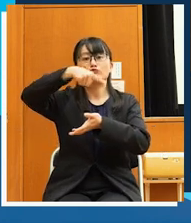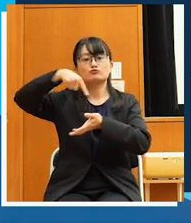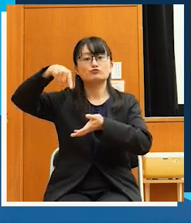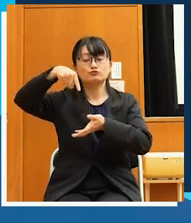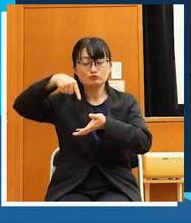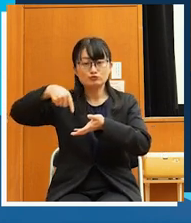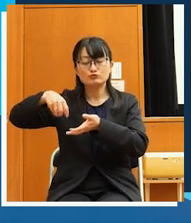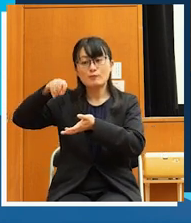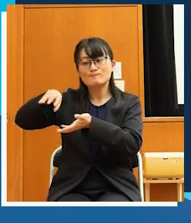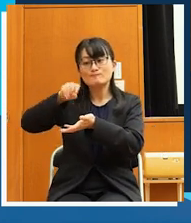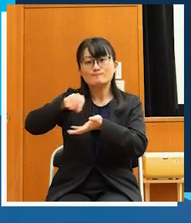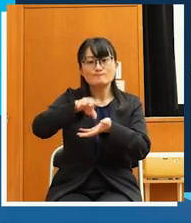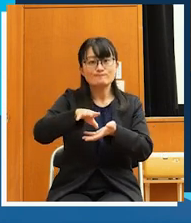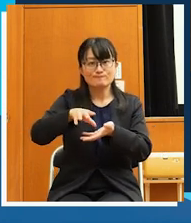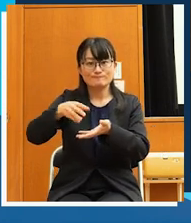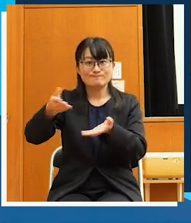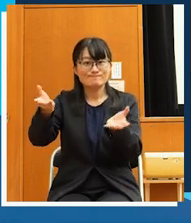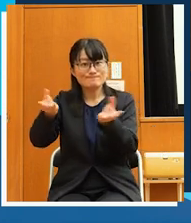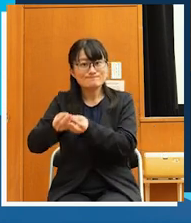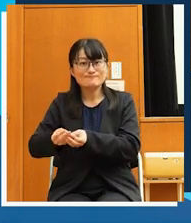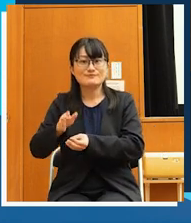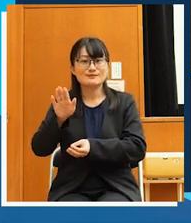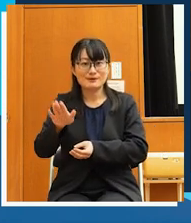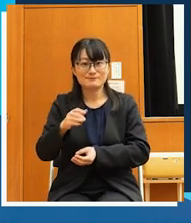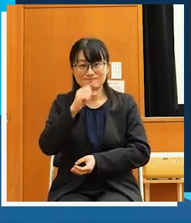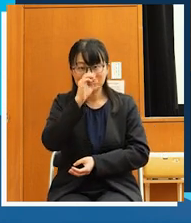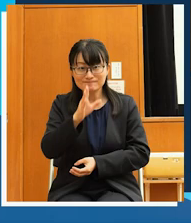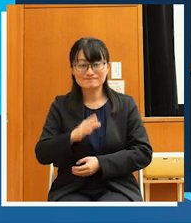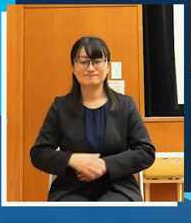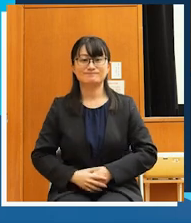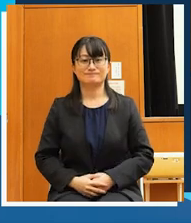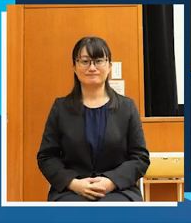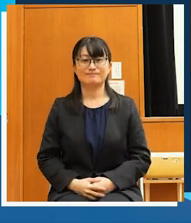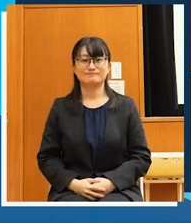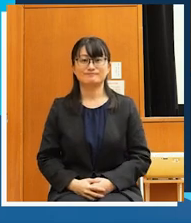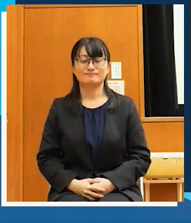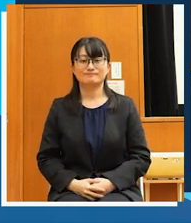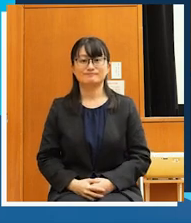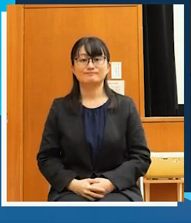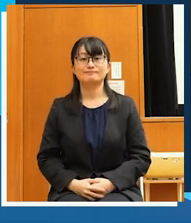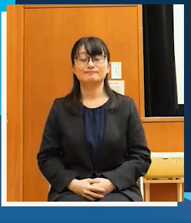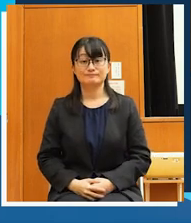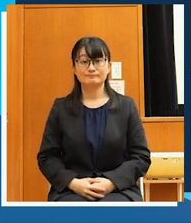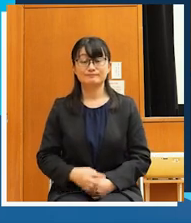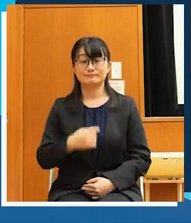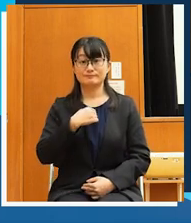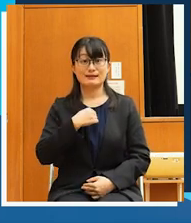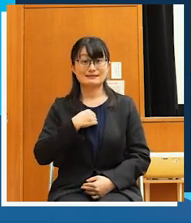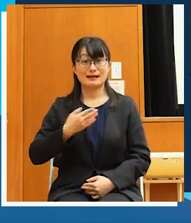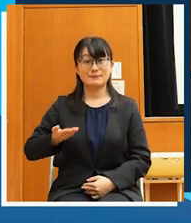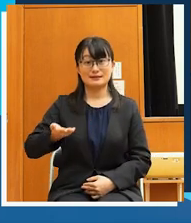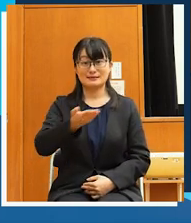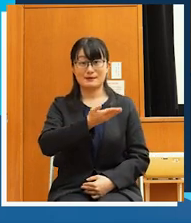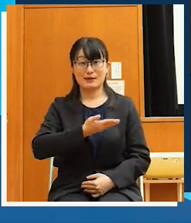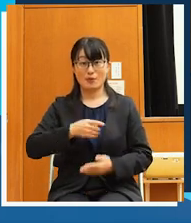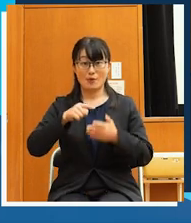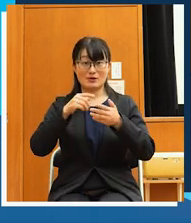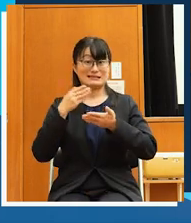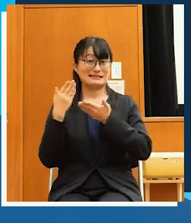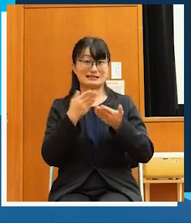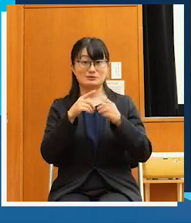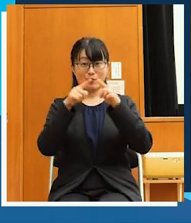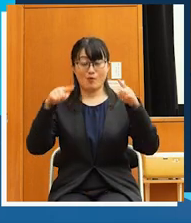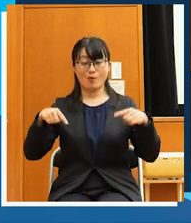用紙を入れていただければという風に思いますえそしてその失業と私の方がですね皆様からお寄せいただいた質問